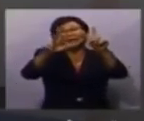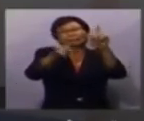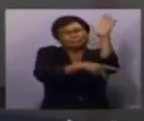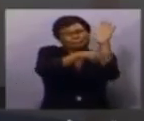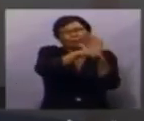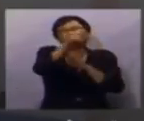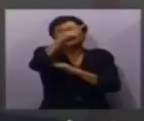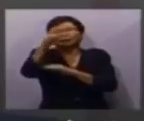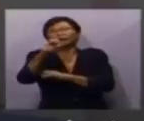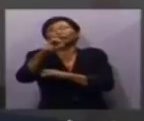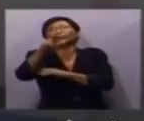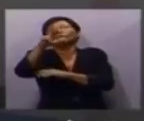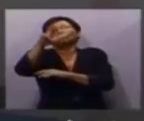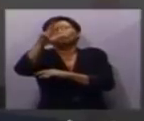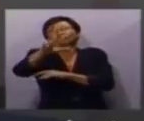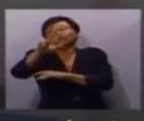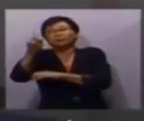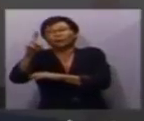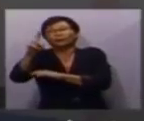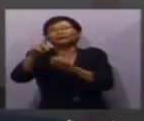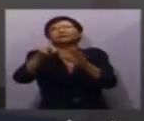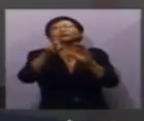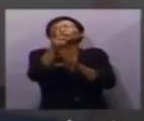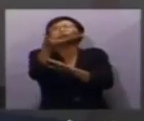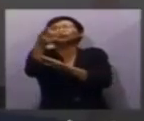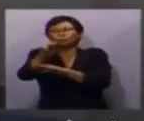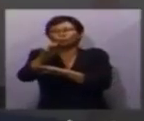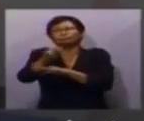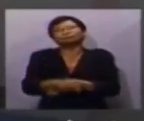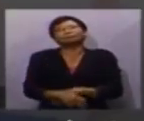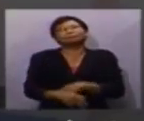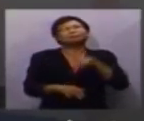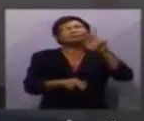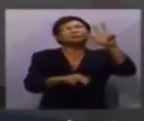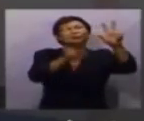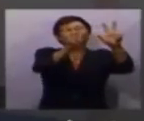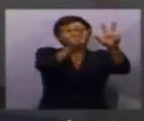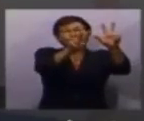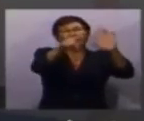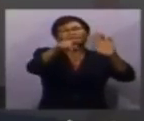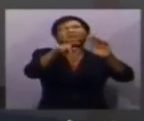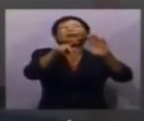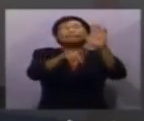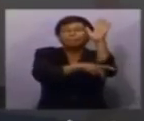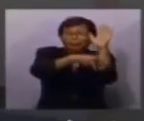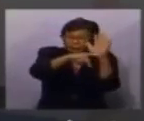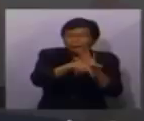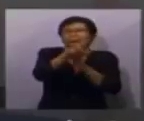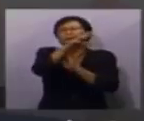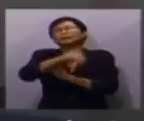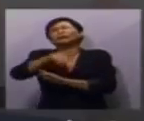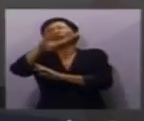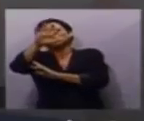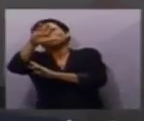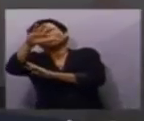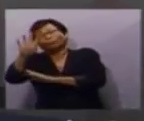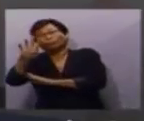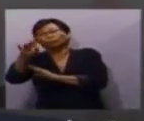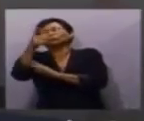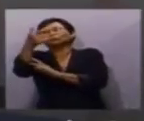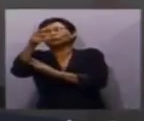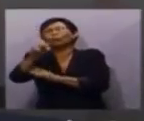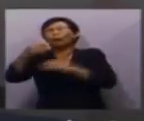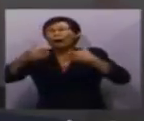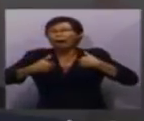dan 331 kawasan DUN. 32 kawasan parlimen dan 54 DUN